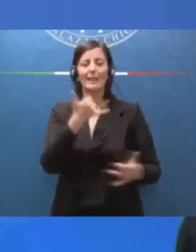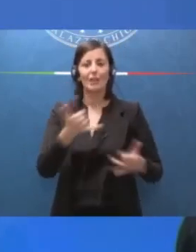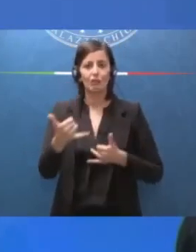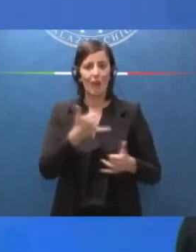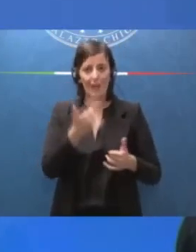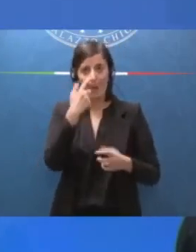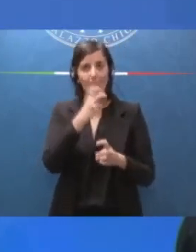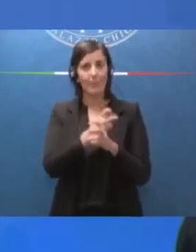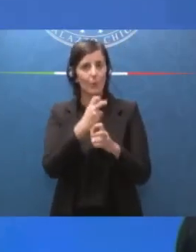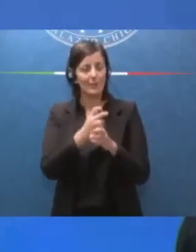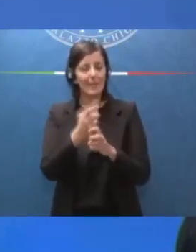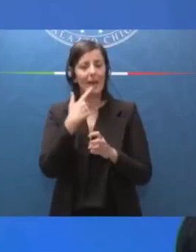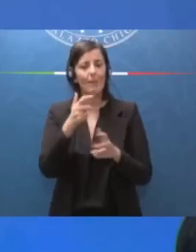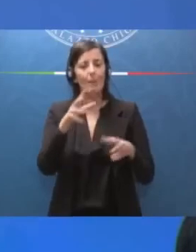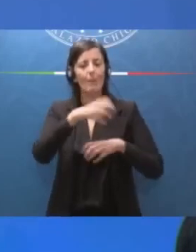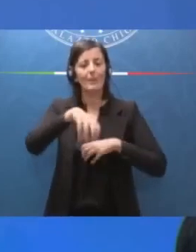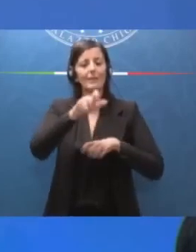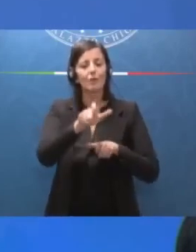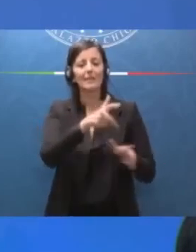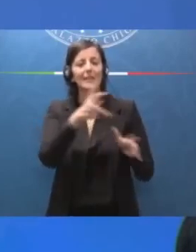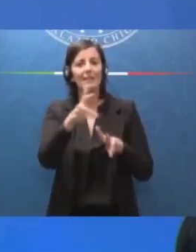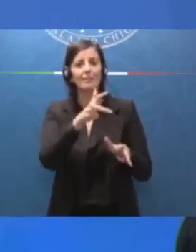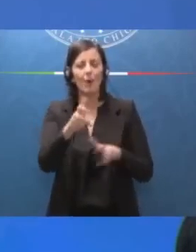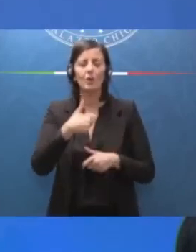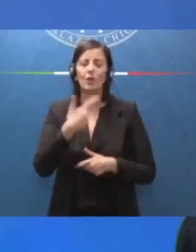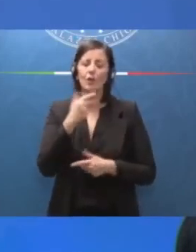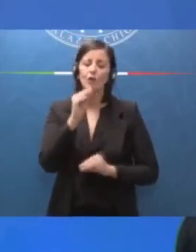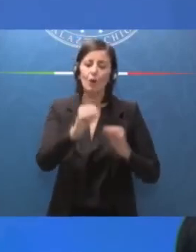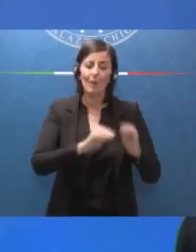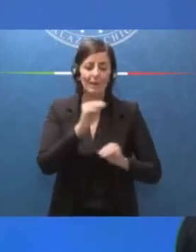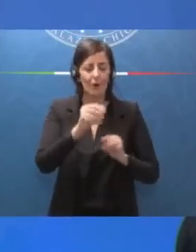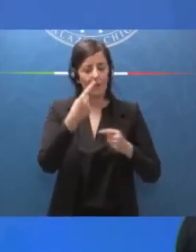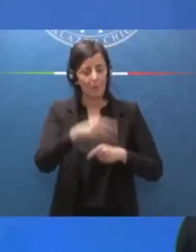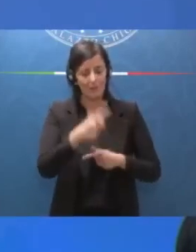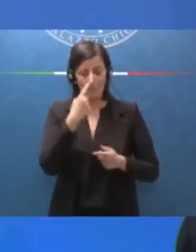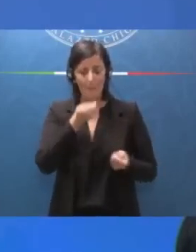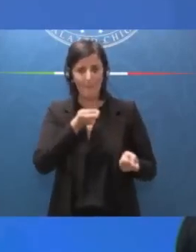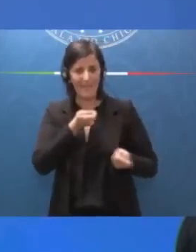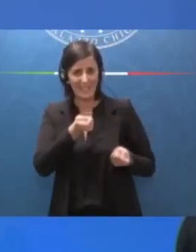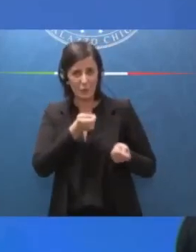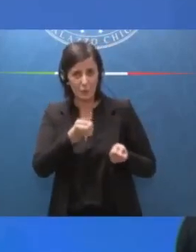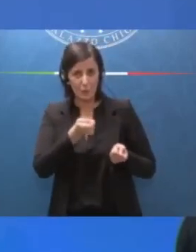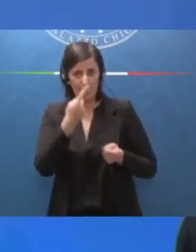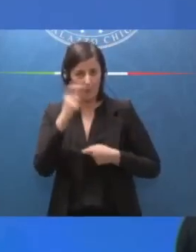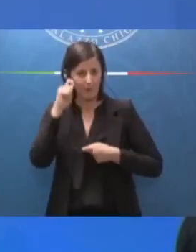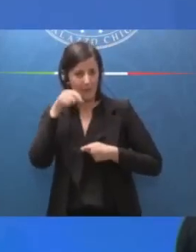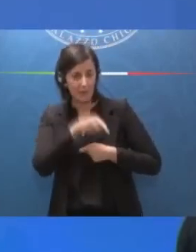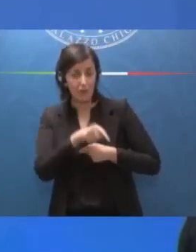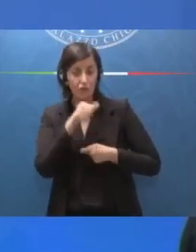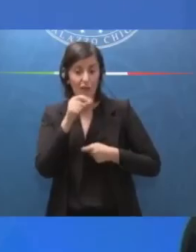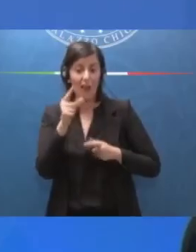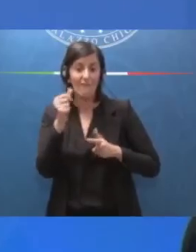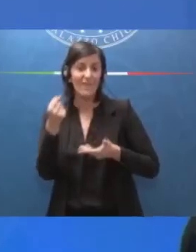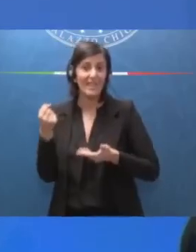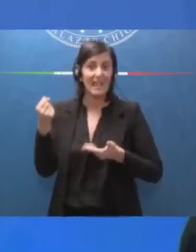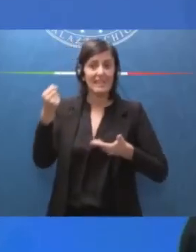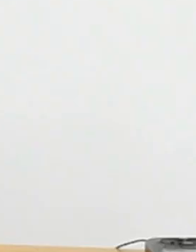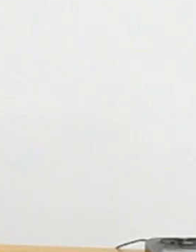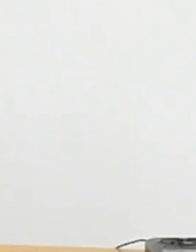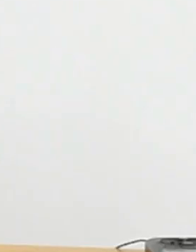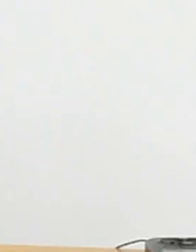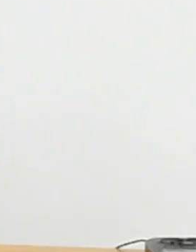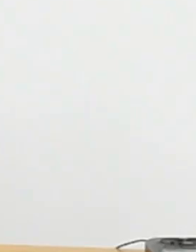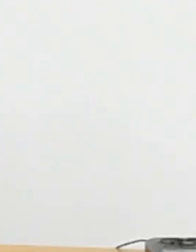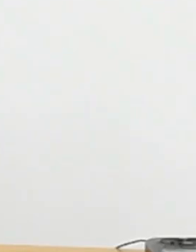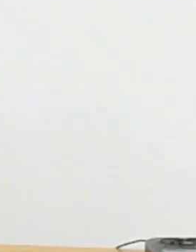trasporti, chiederò che questa infrastruttura strategica, questo corridoio continentale strategico, abbia un cofinanziamento europeo.